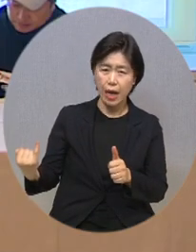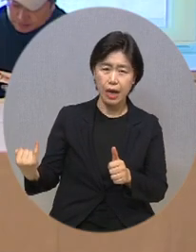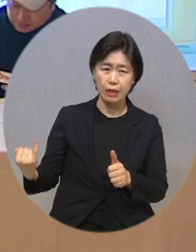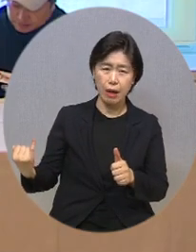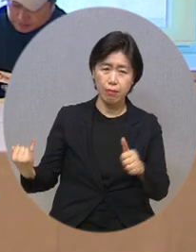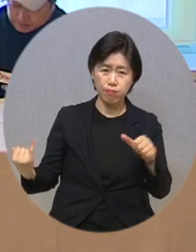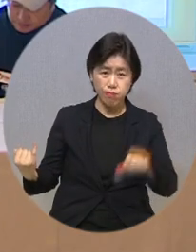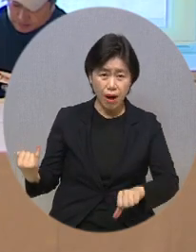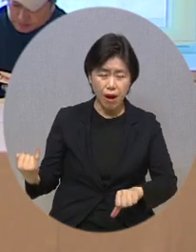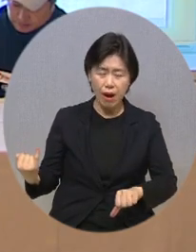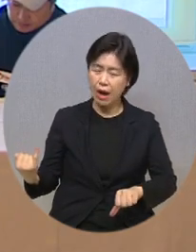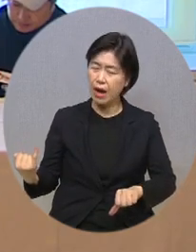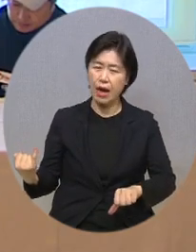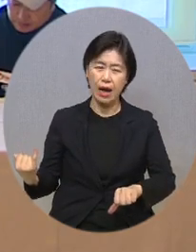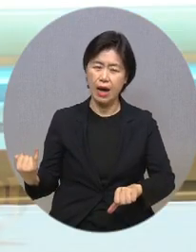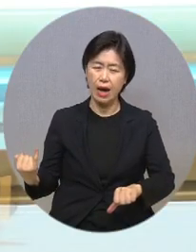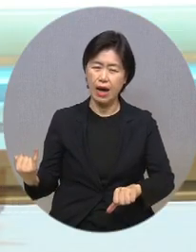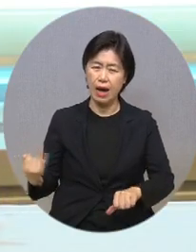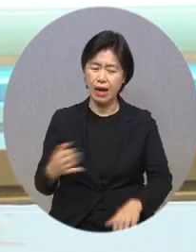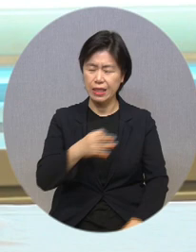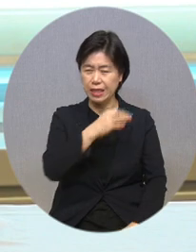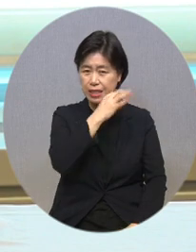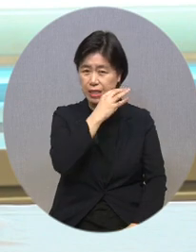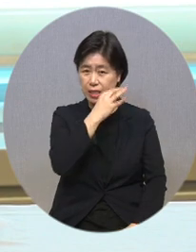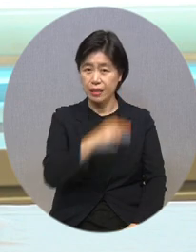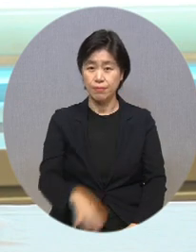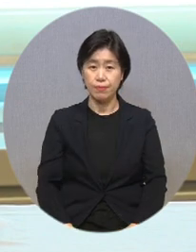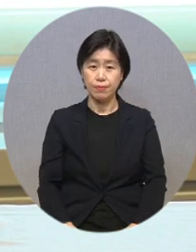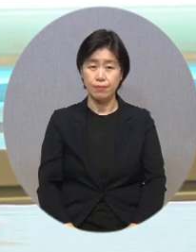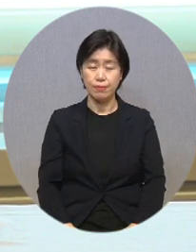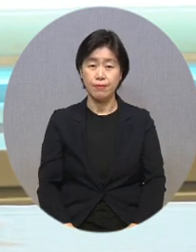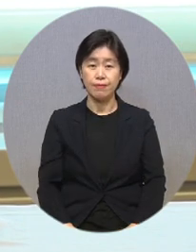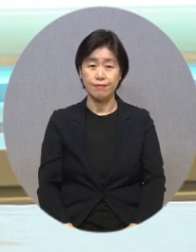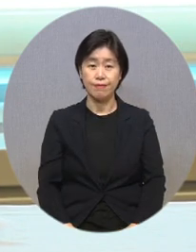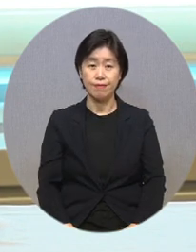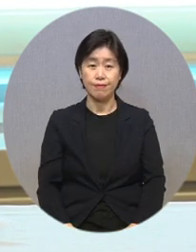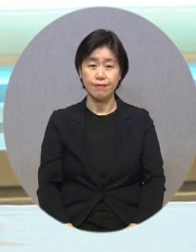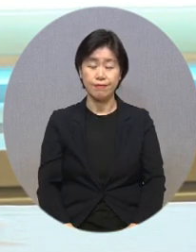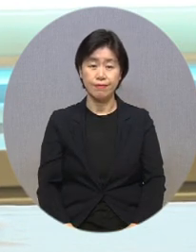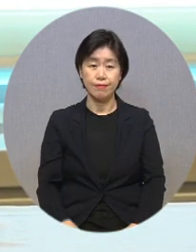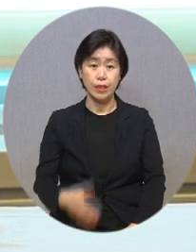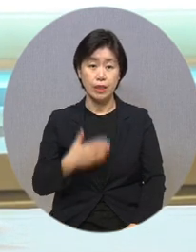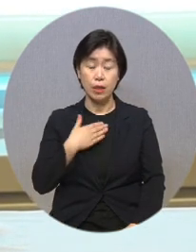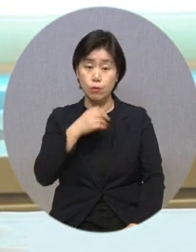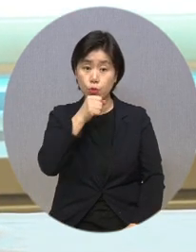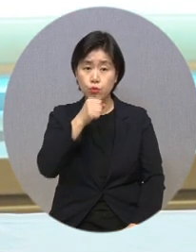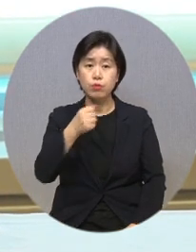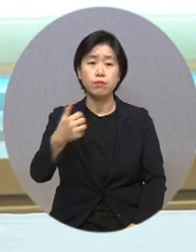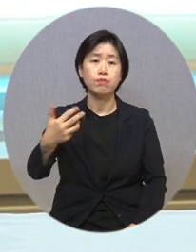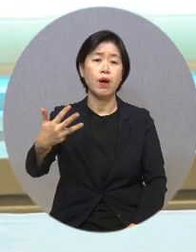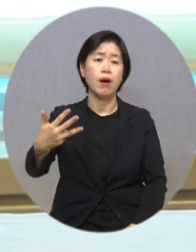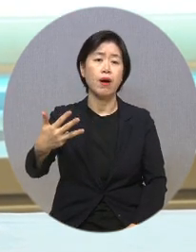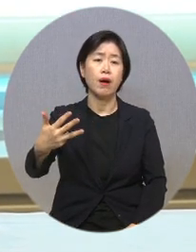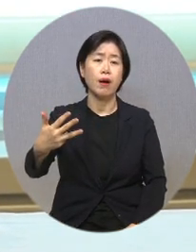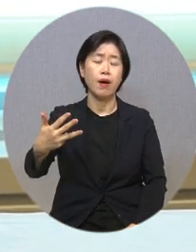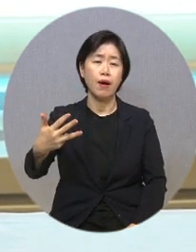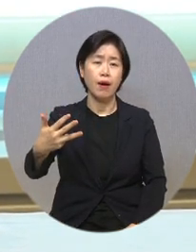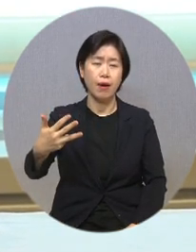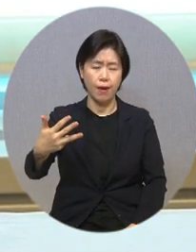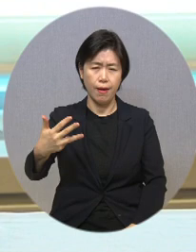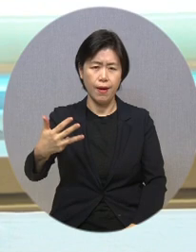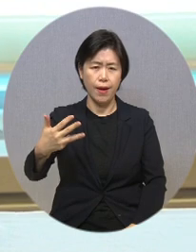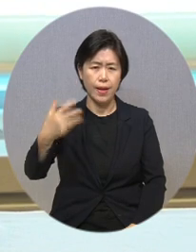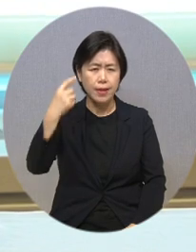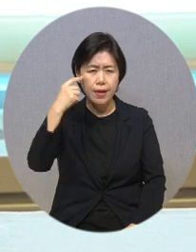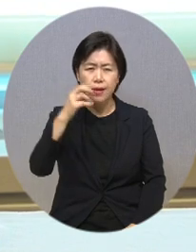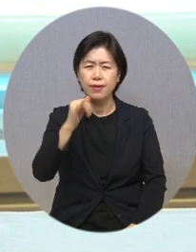홍인규의 똥멍청이 골프로 이런 정도로 근데 나는 8점 받을 뻔했네. 나는 되게 여기 이 룰 자체가 악랄하다라고 생각을